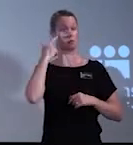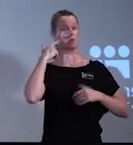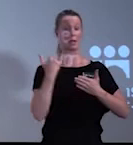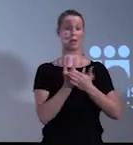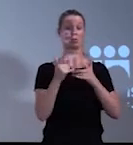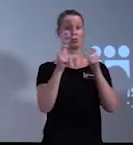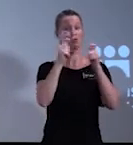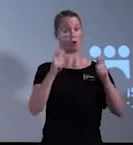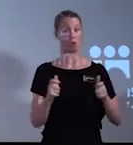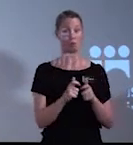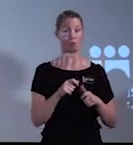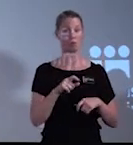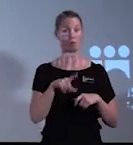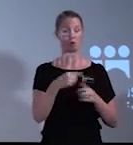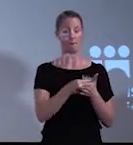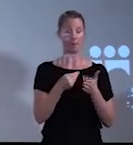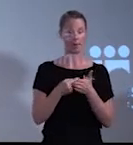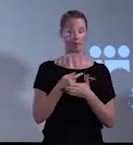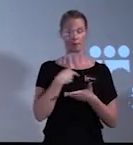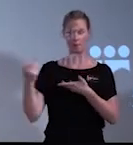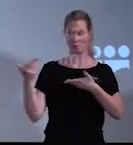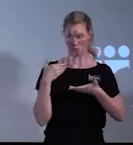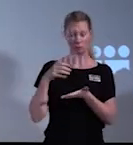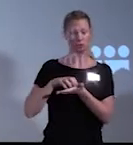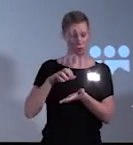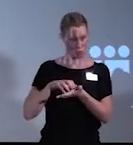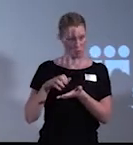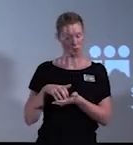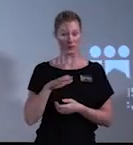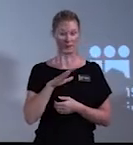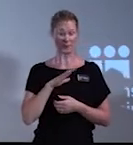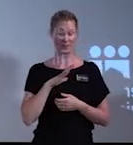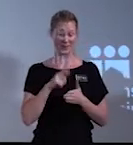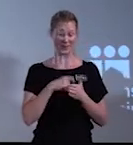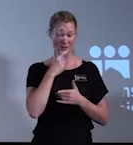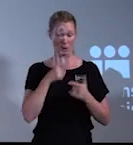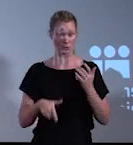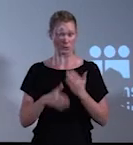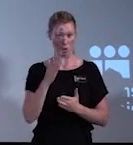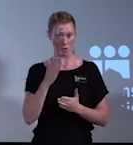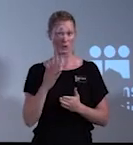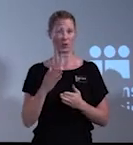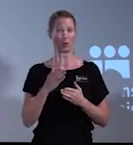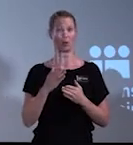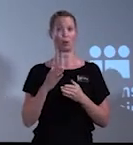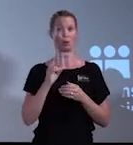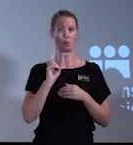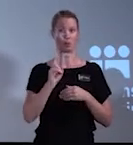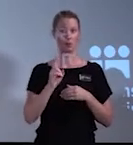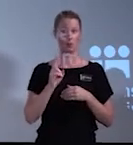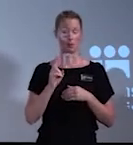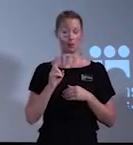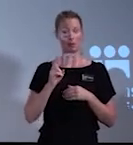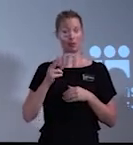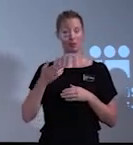inom ramen för de pengarna som vi får från staten. Det finns ju i filmavtalet, som ju slutade faktiskt som